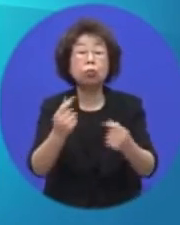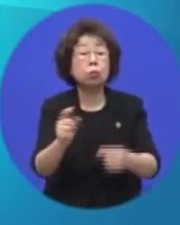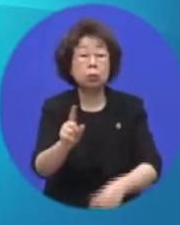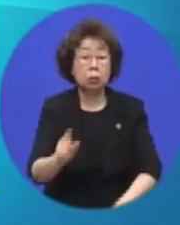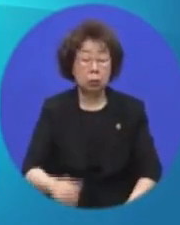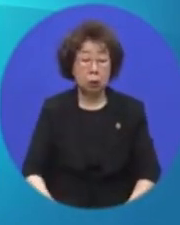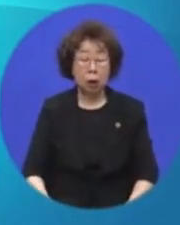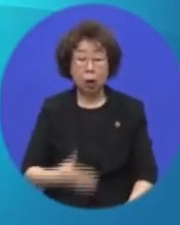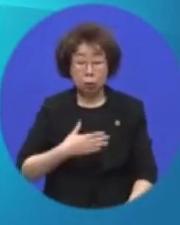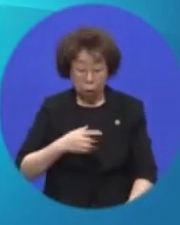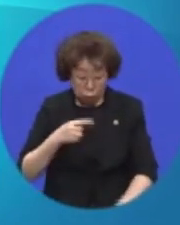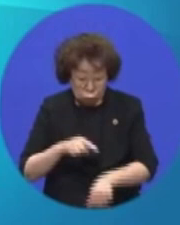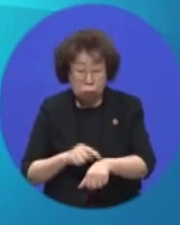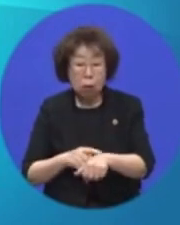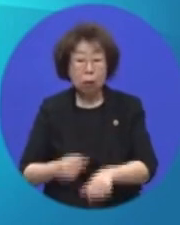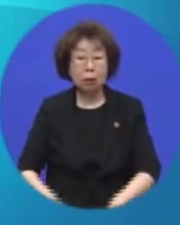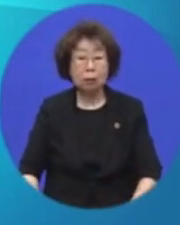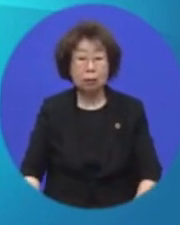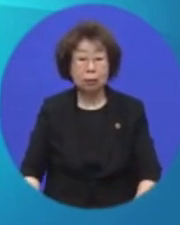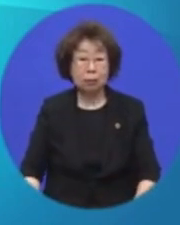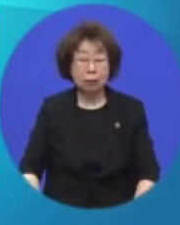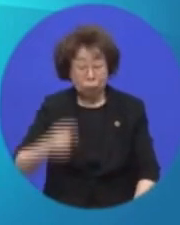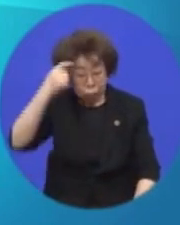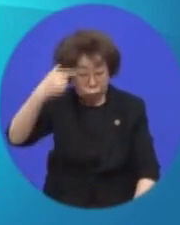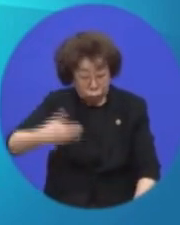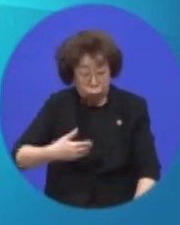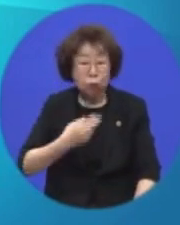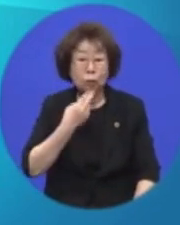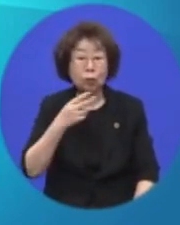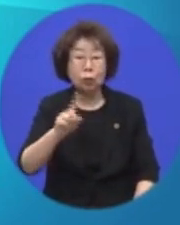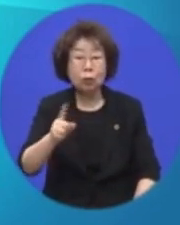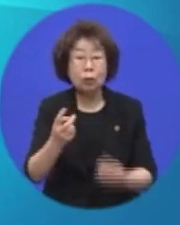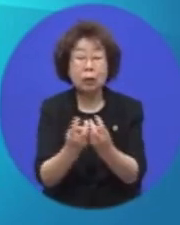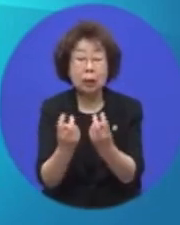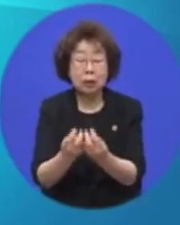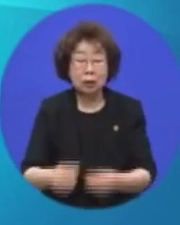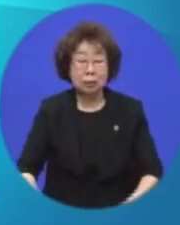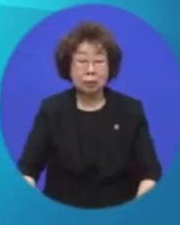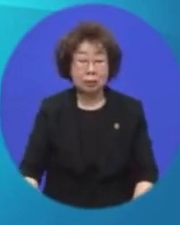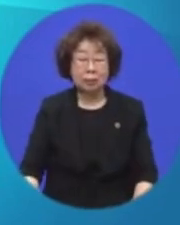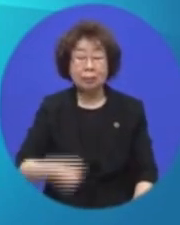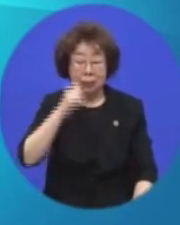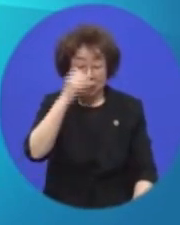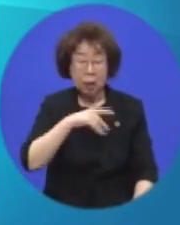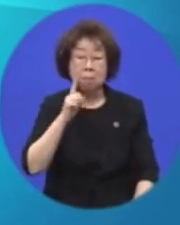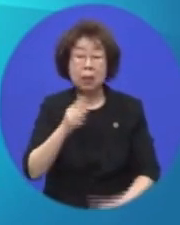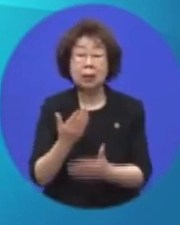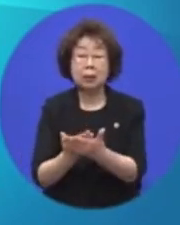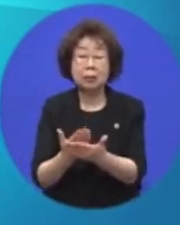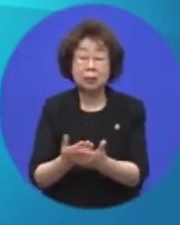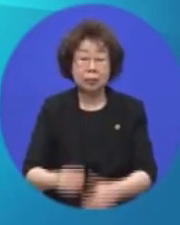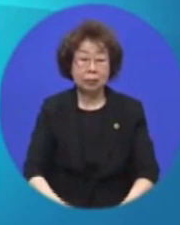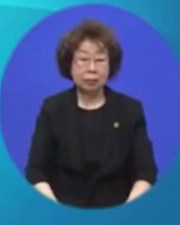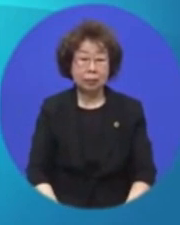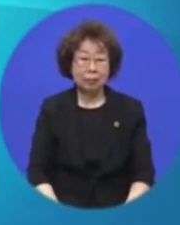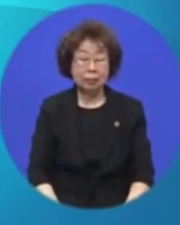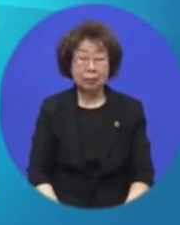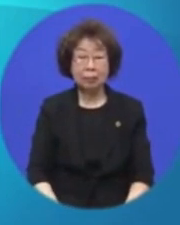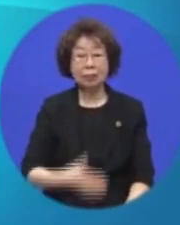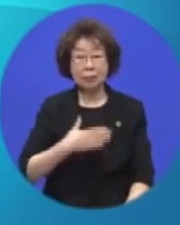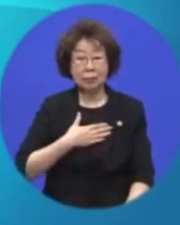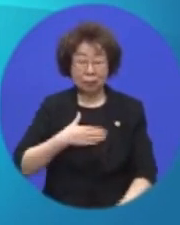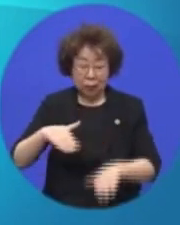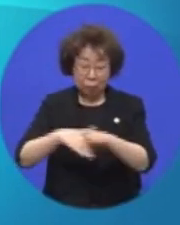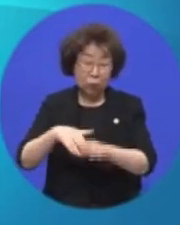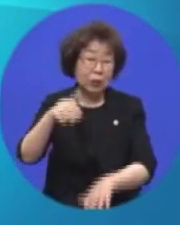제안을 했기 때문에요 질문이 없어요 네 제가 없는 상황이야 를 그대로 10번 또 말씀하시길 저는 문제 인